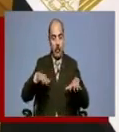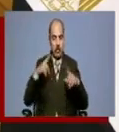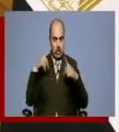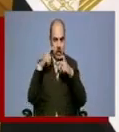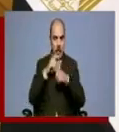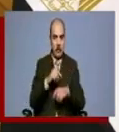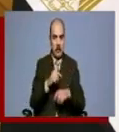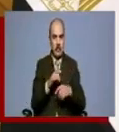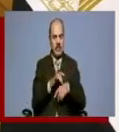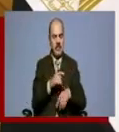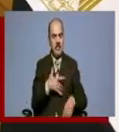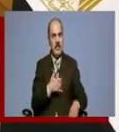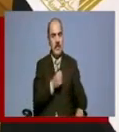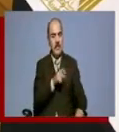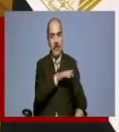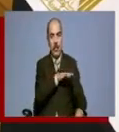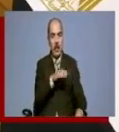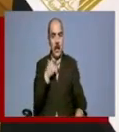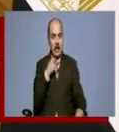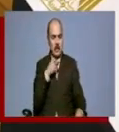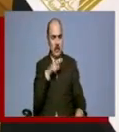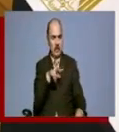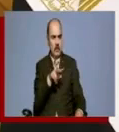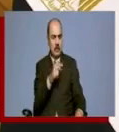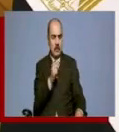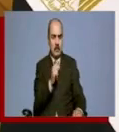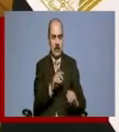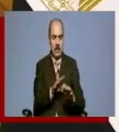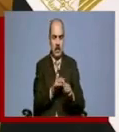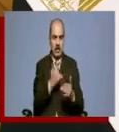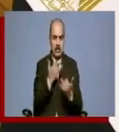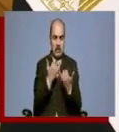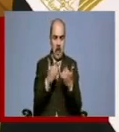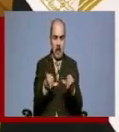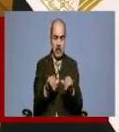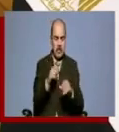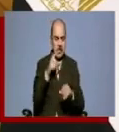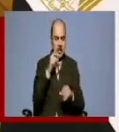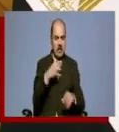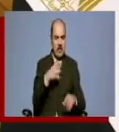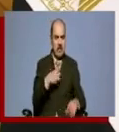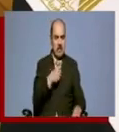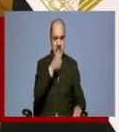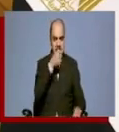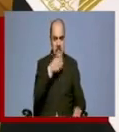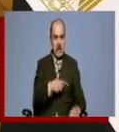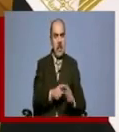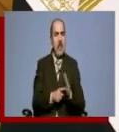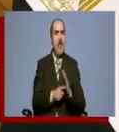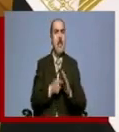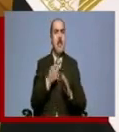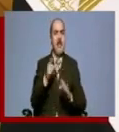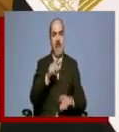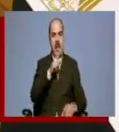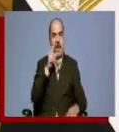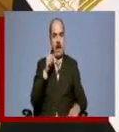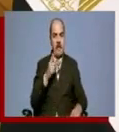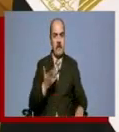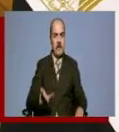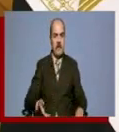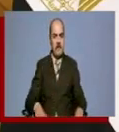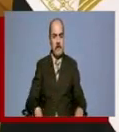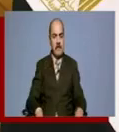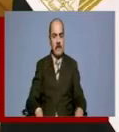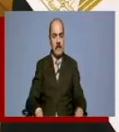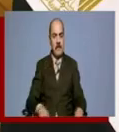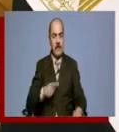بتاعته بتقول له عدد الاسرائيليين كذا اللي ماتوا وعدد الفلسطينيين اللي ماتوا كذا ومين ضرب المستشفى المعبد اني ومين